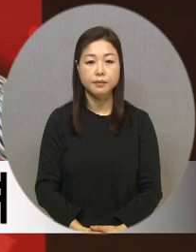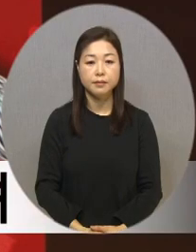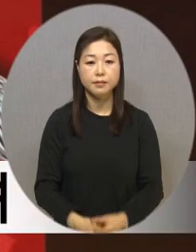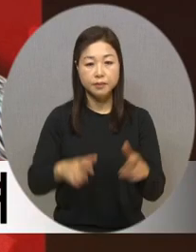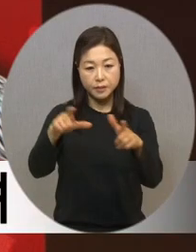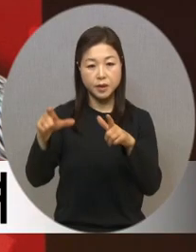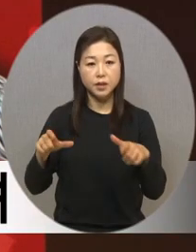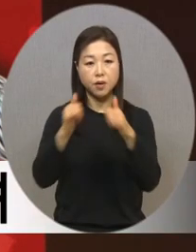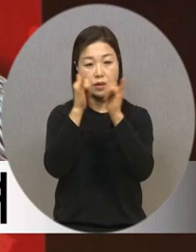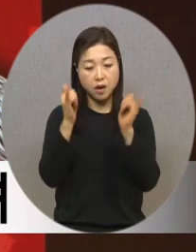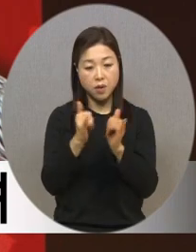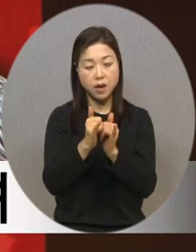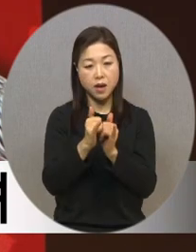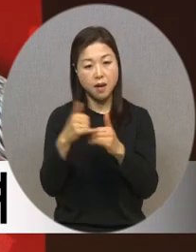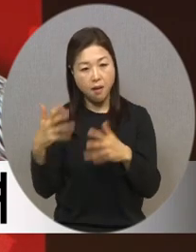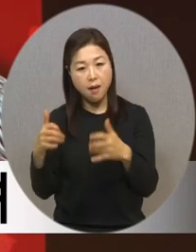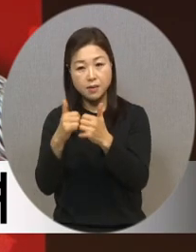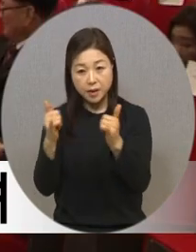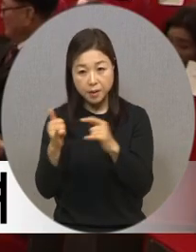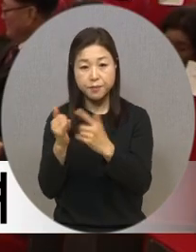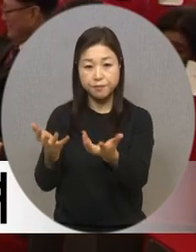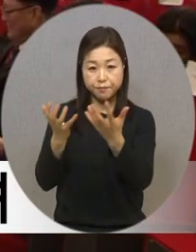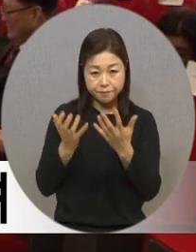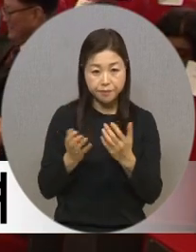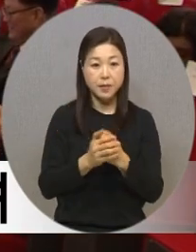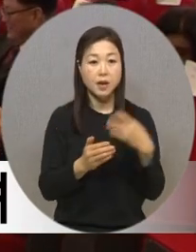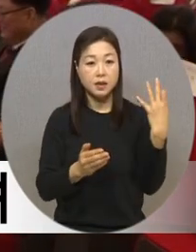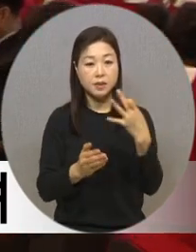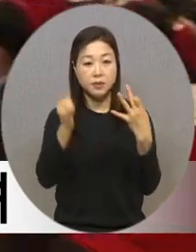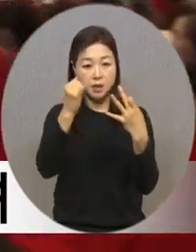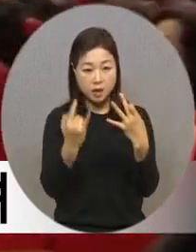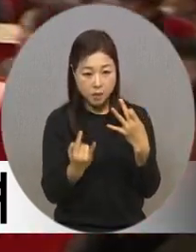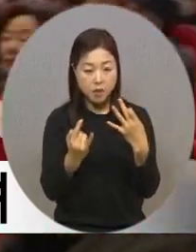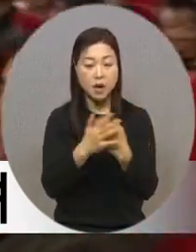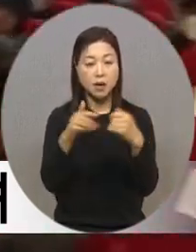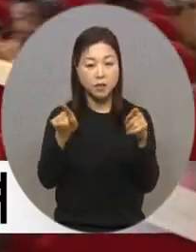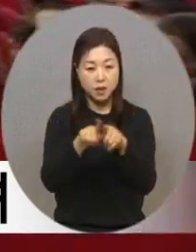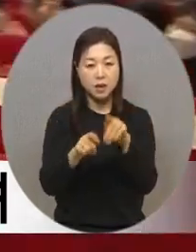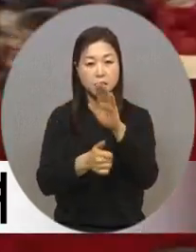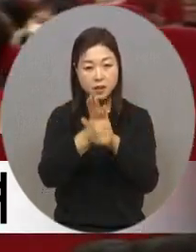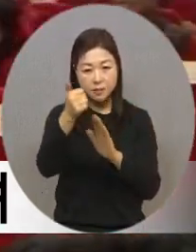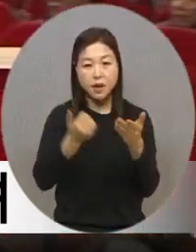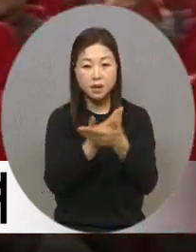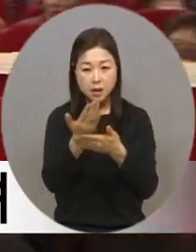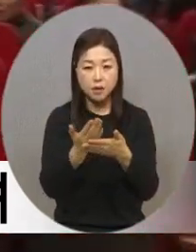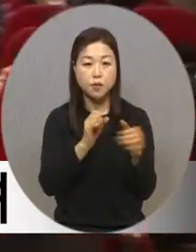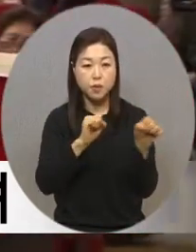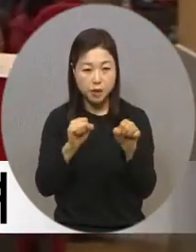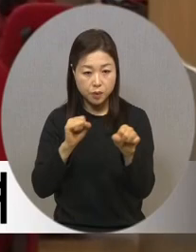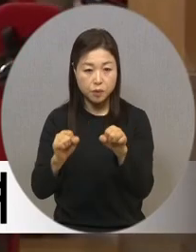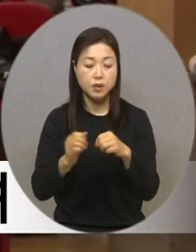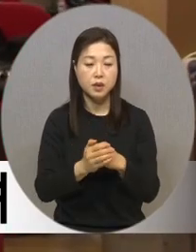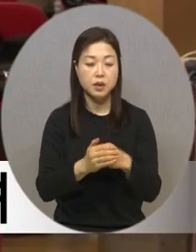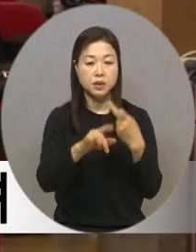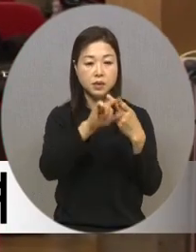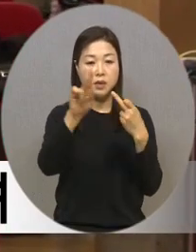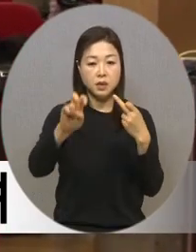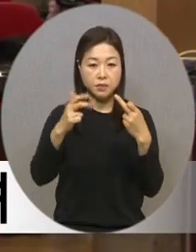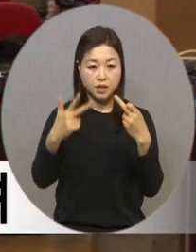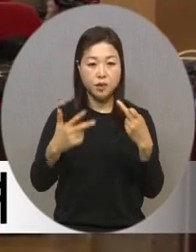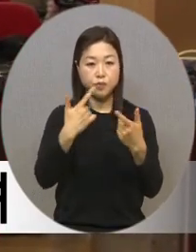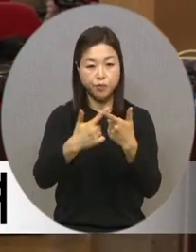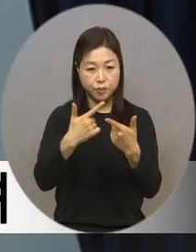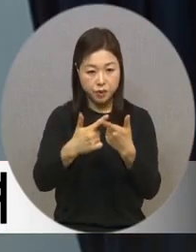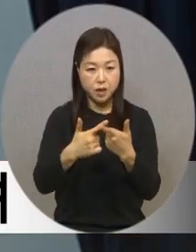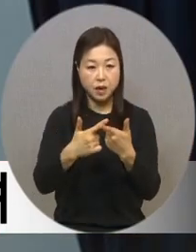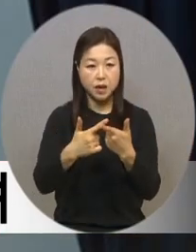지역사회 취약계층을 대상으로 제14회 함께하는 희망 나눔 운동이 지난 27일